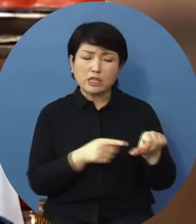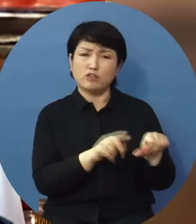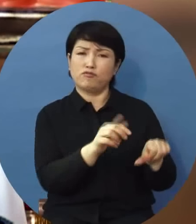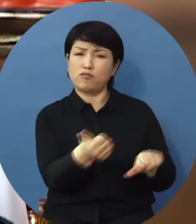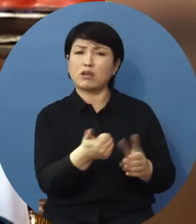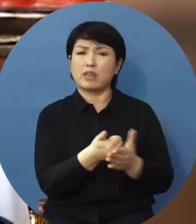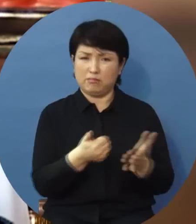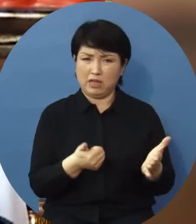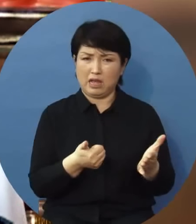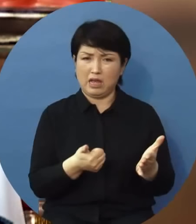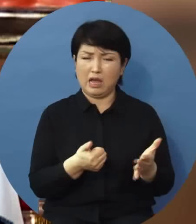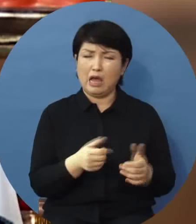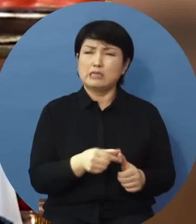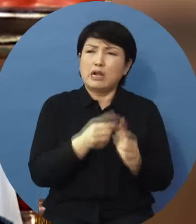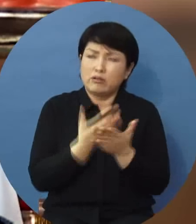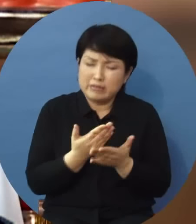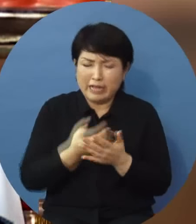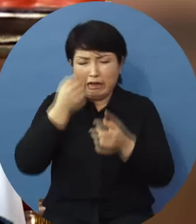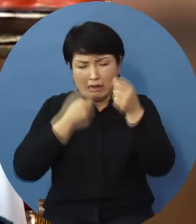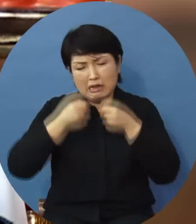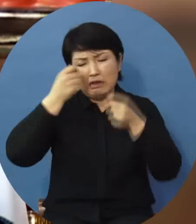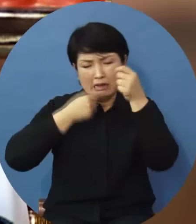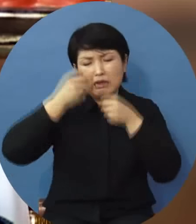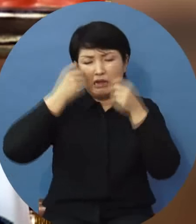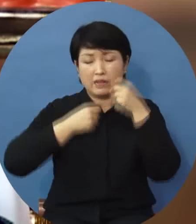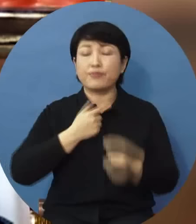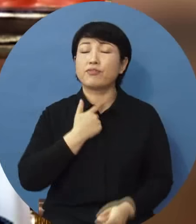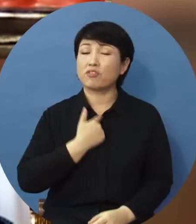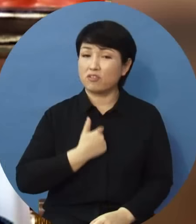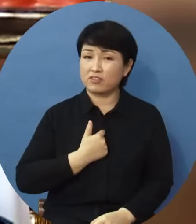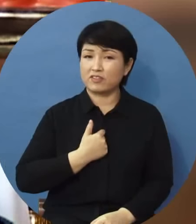아들이 죽었다고 아들을 살려달라고 울고불고 하던